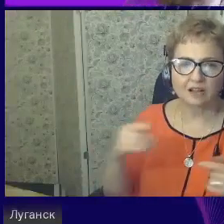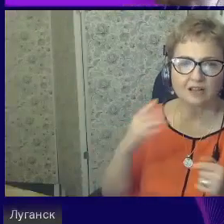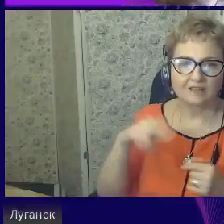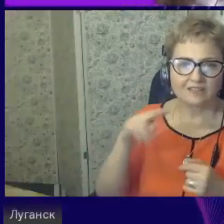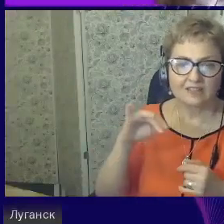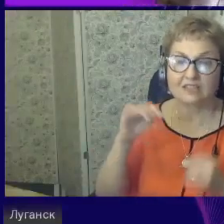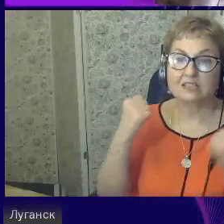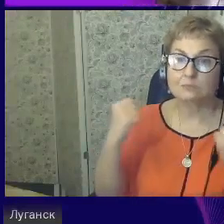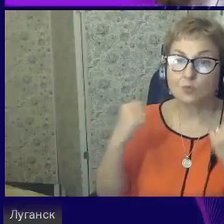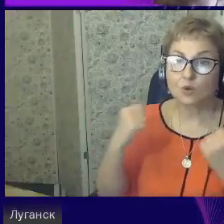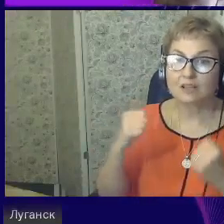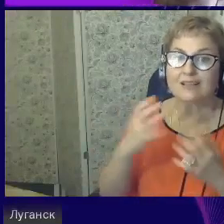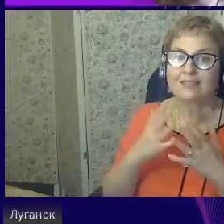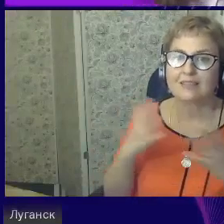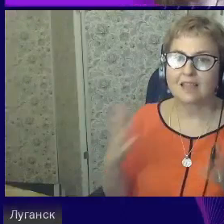наиболее, так сказать,